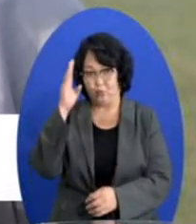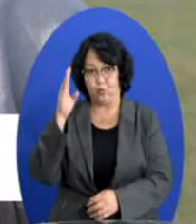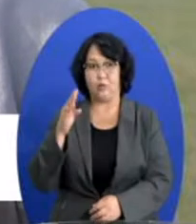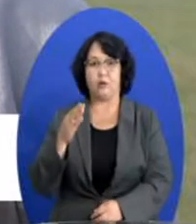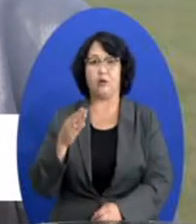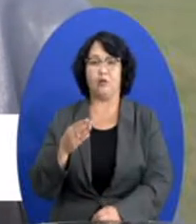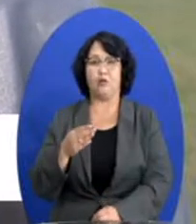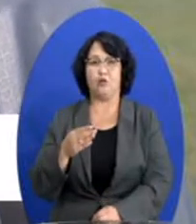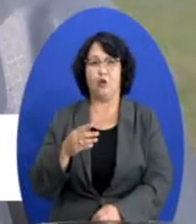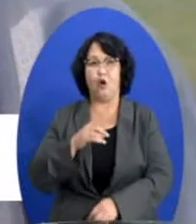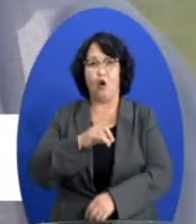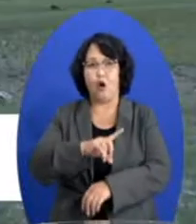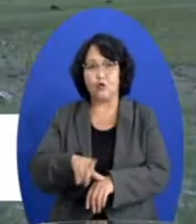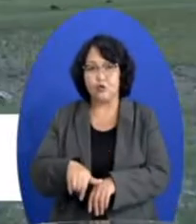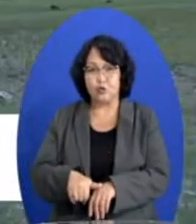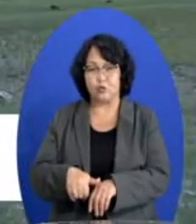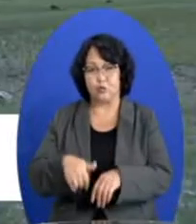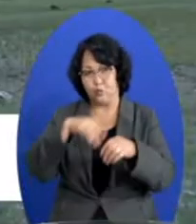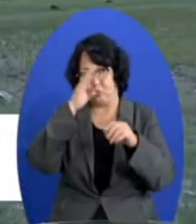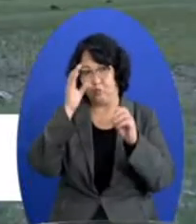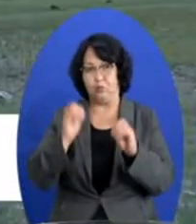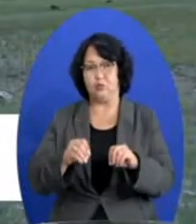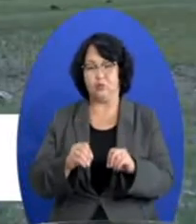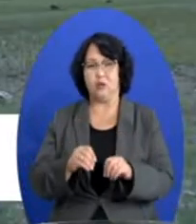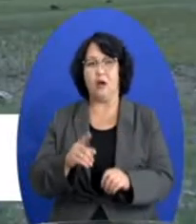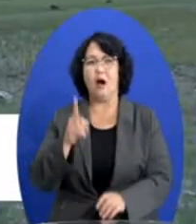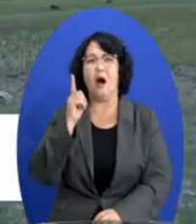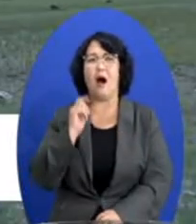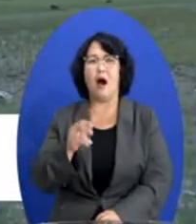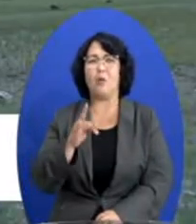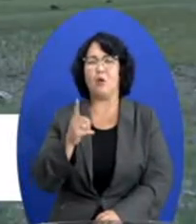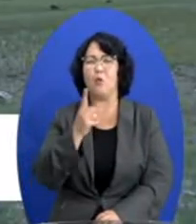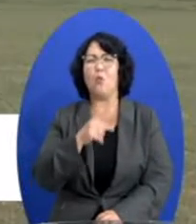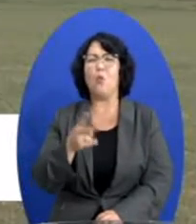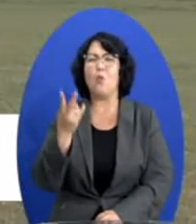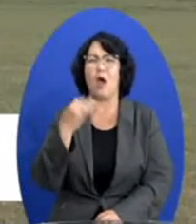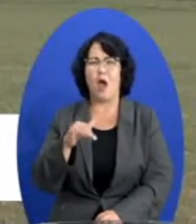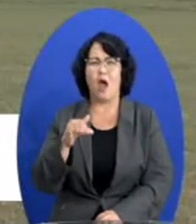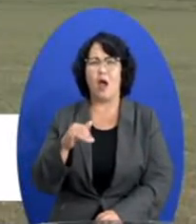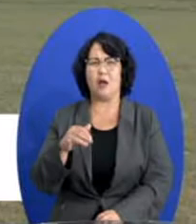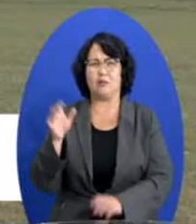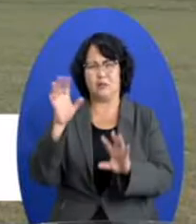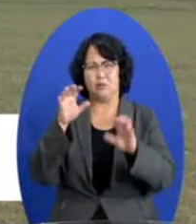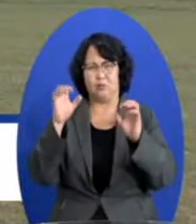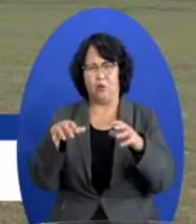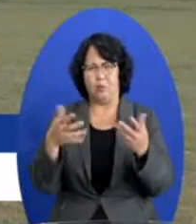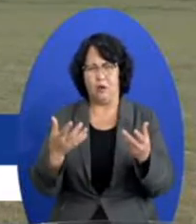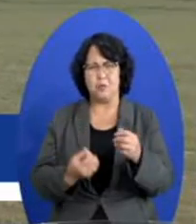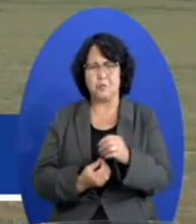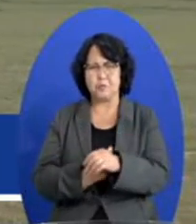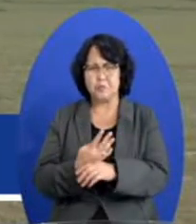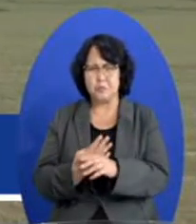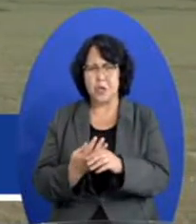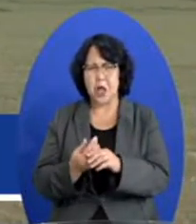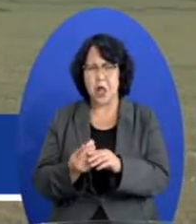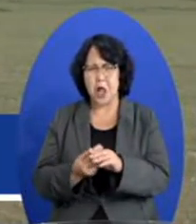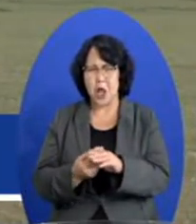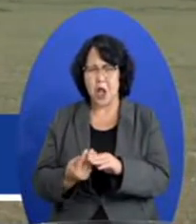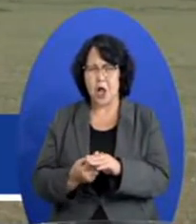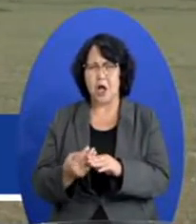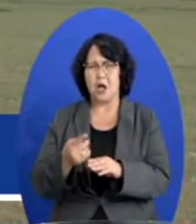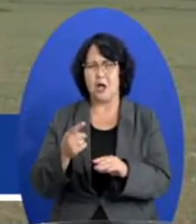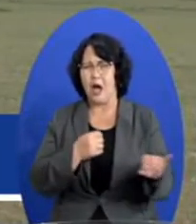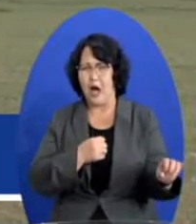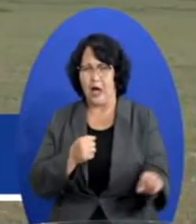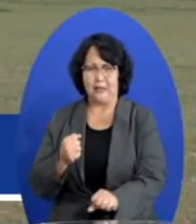ямар ч 100 орой зун болсон. Аврагдаа нилээд хуур ажилтай байсан болохоор өвс ургамал нь тачир байна. Хадлан баг